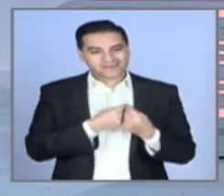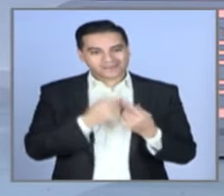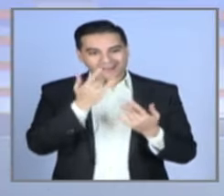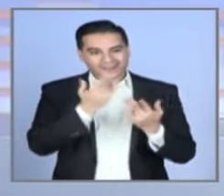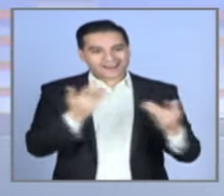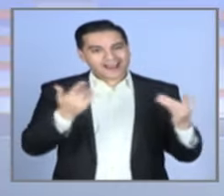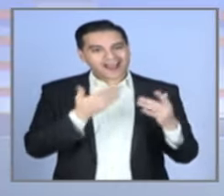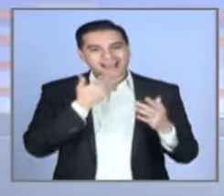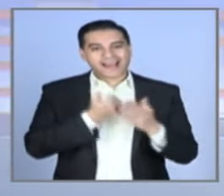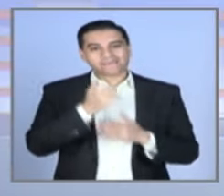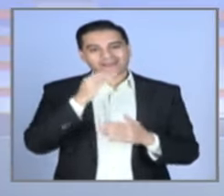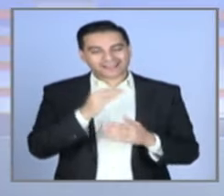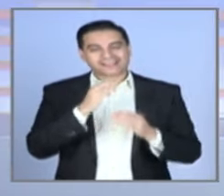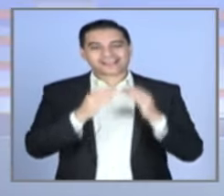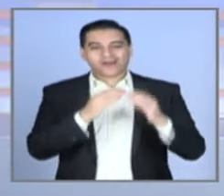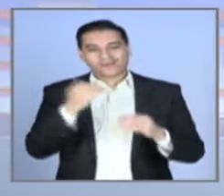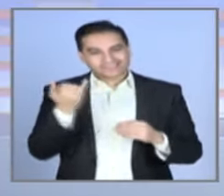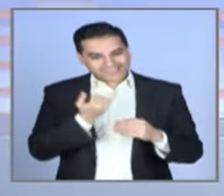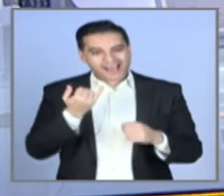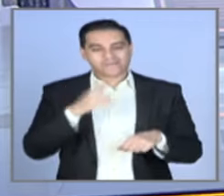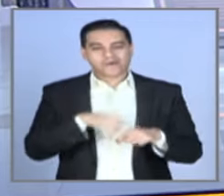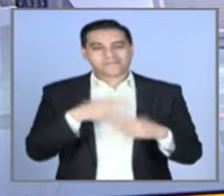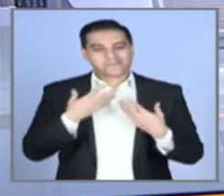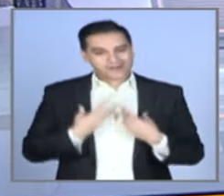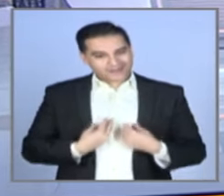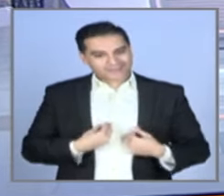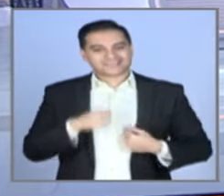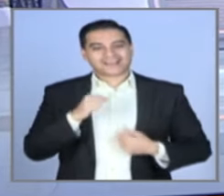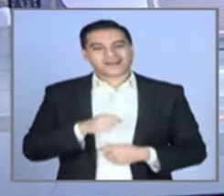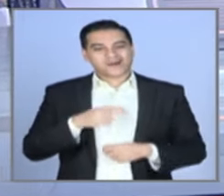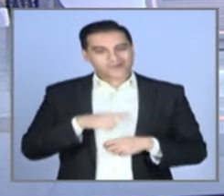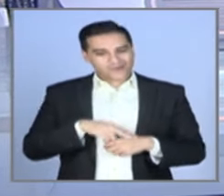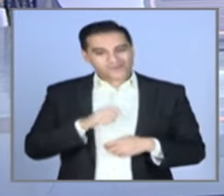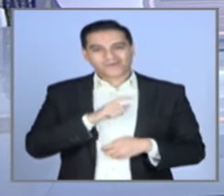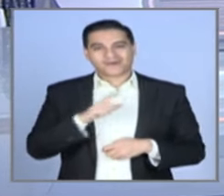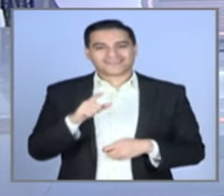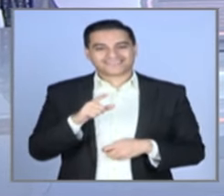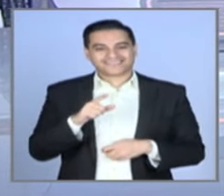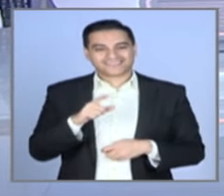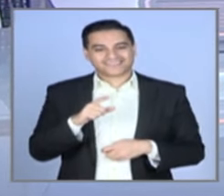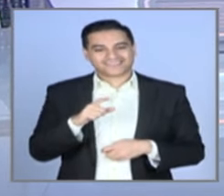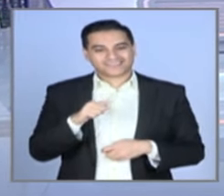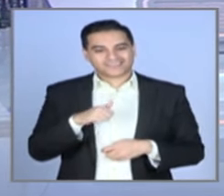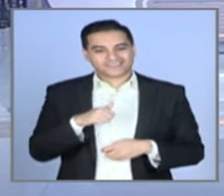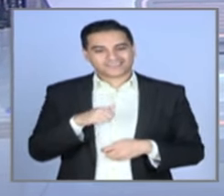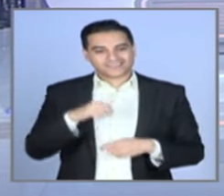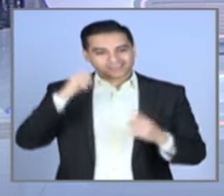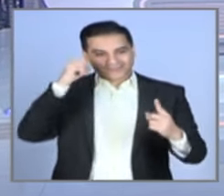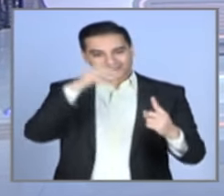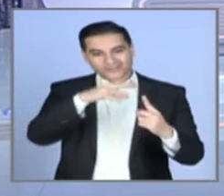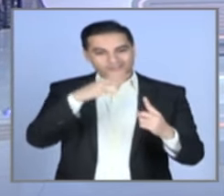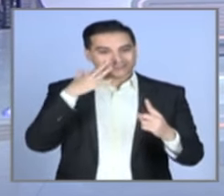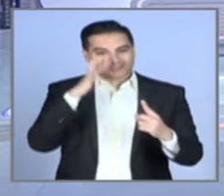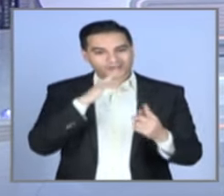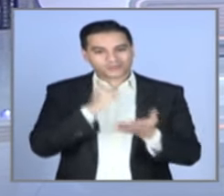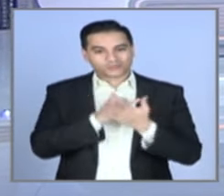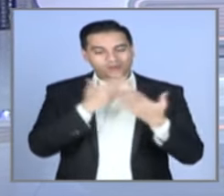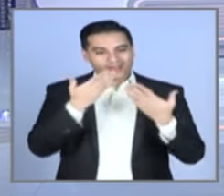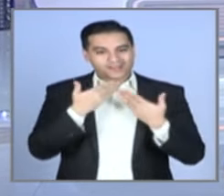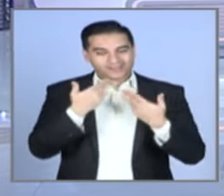جميله قوي. بتقعدي تجاوبي؟ ايوه. ومرتاحه؟ تمام. ومبسوطه؟ تمام. الاضواء عليك بقى بيبقى شيء تاني، مسؤوليه